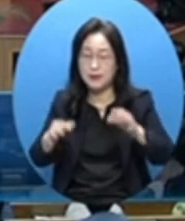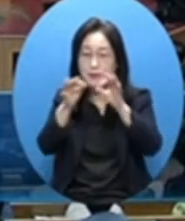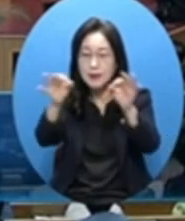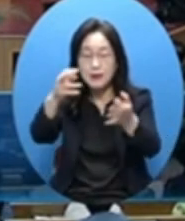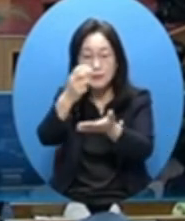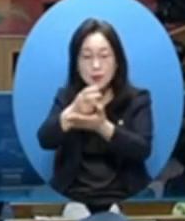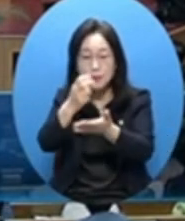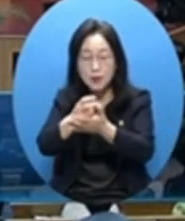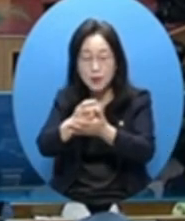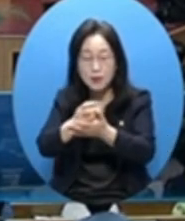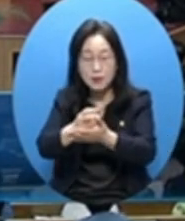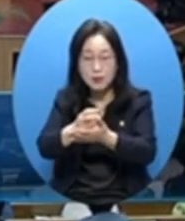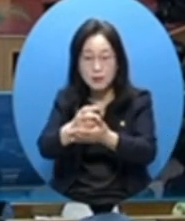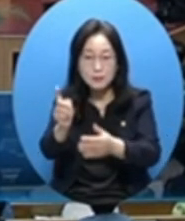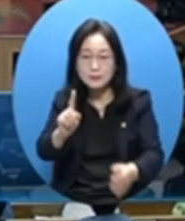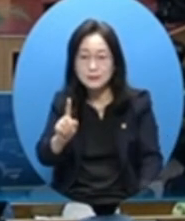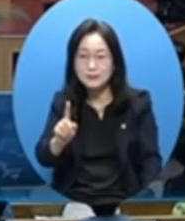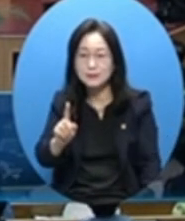정신은